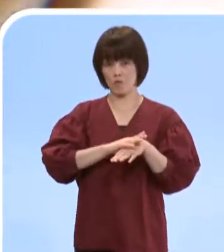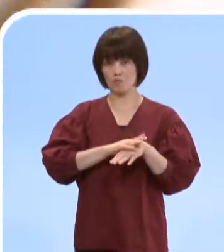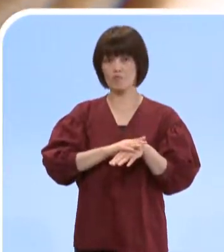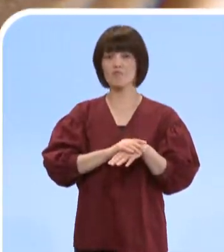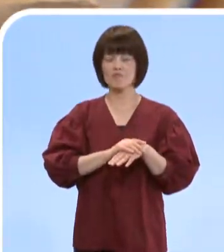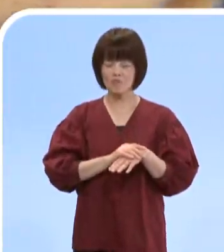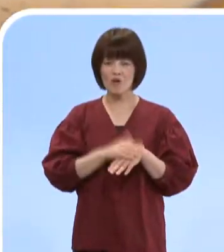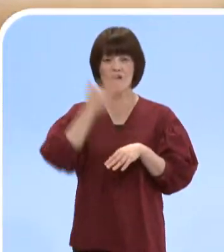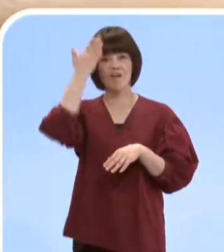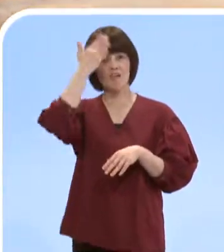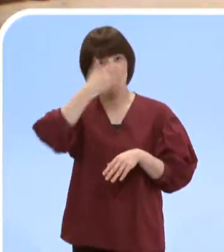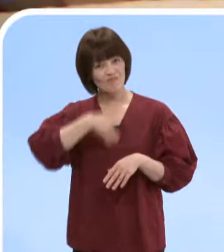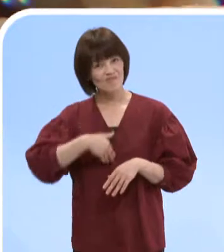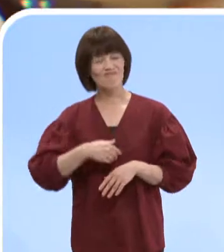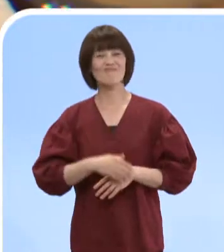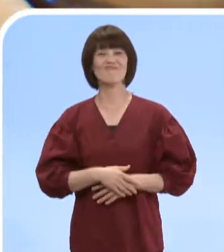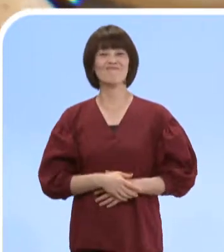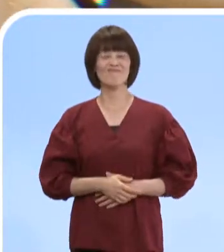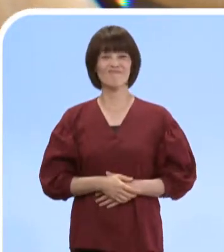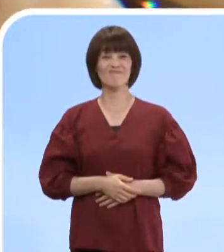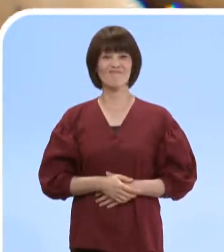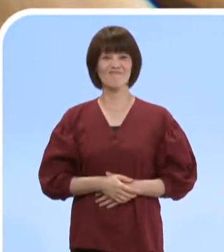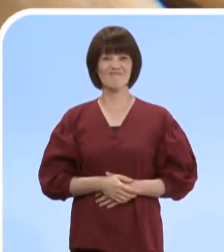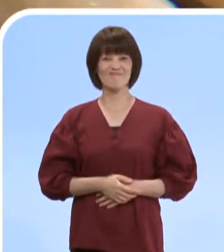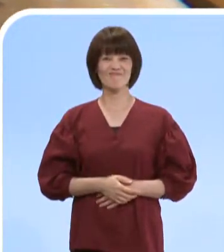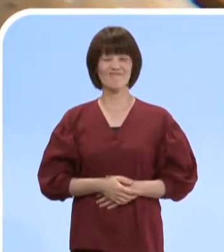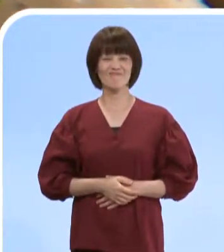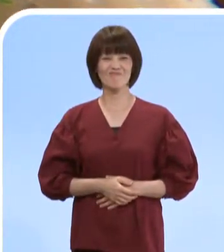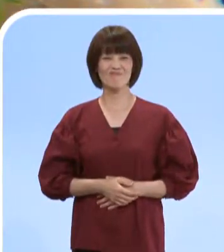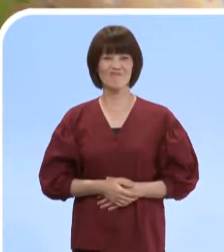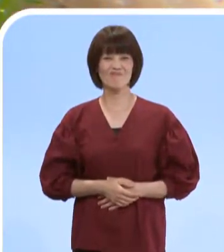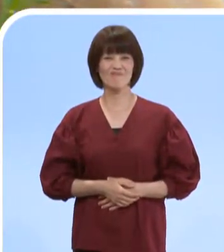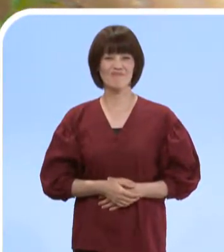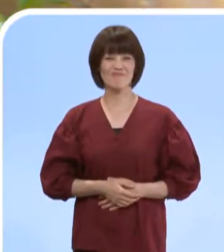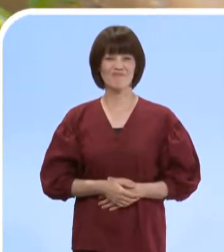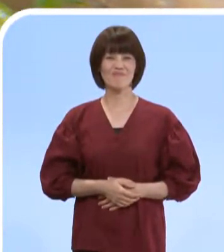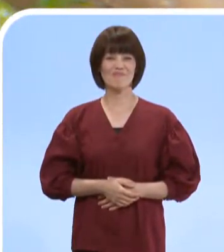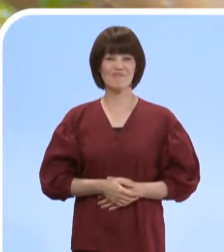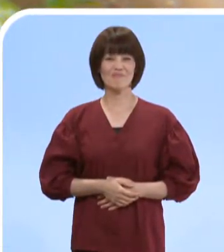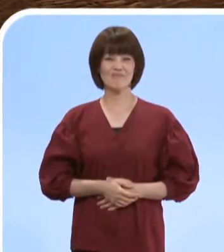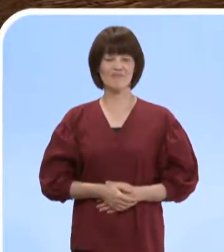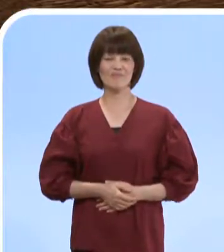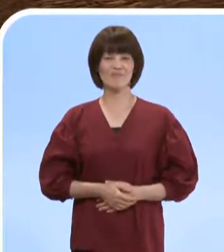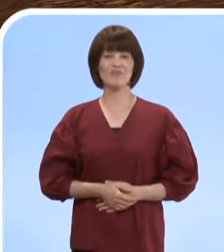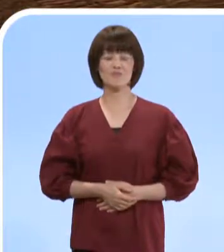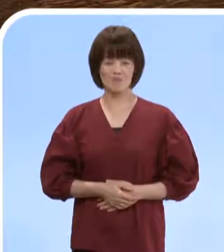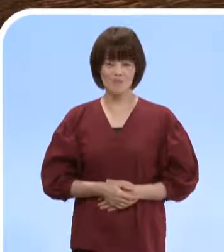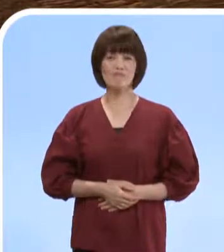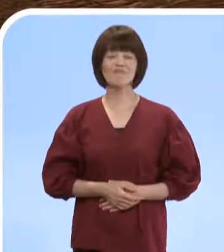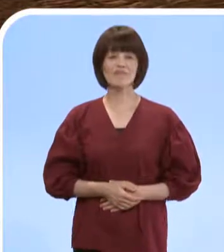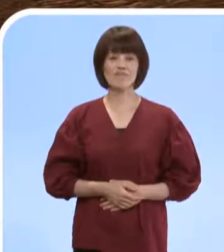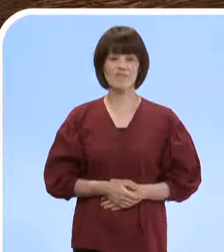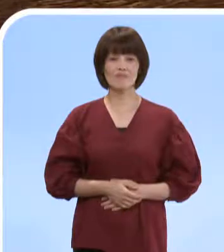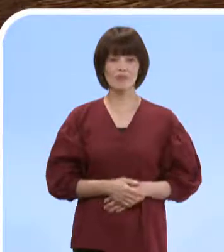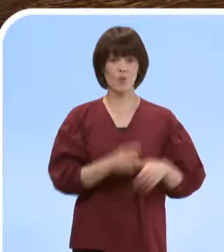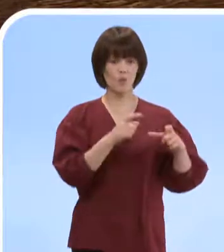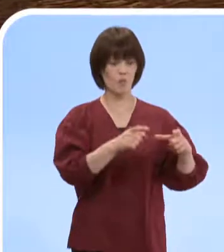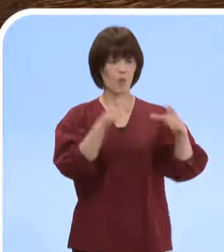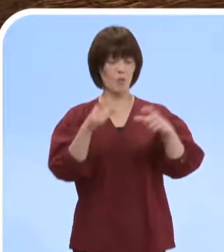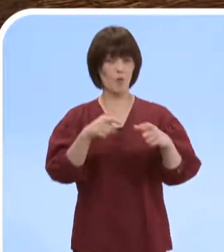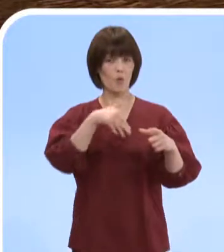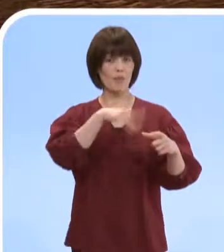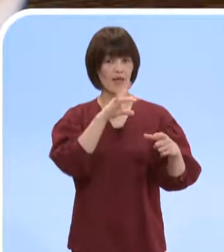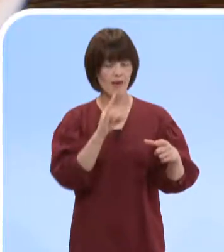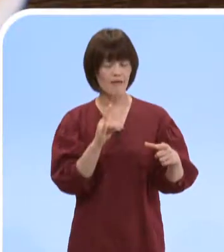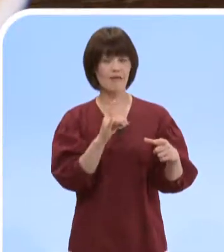。これは知らなかったな。 またいろん